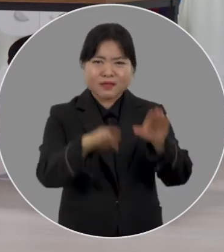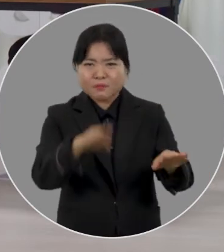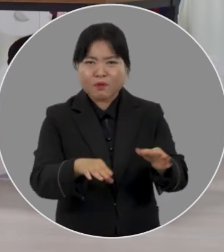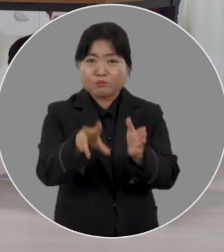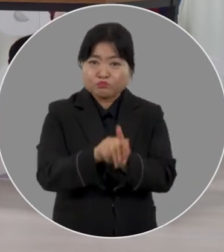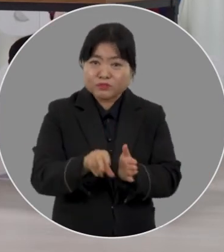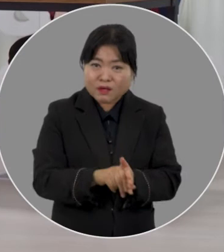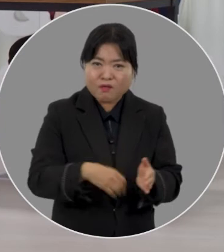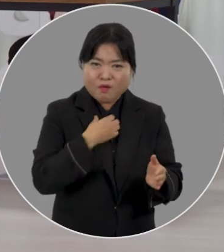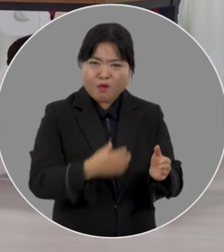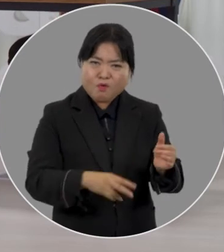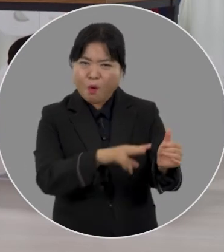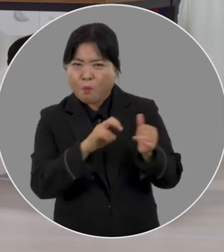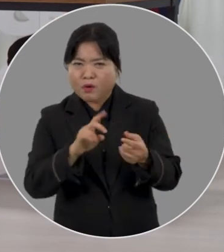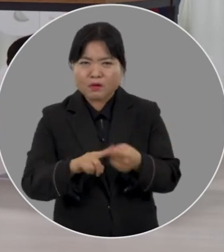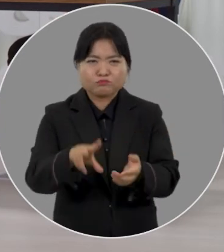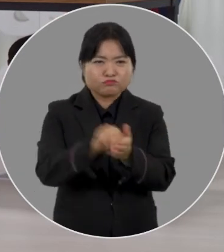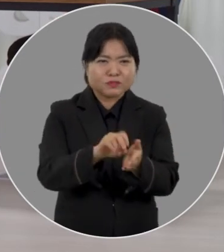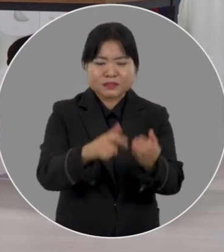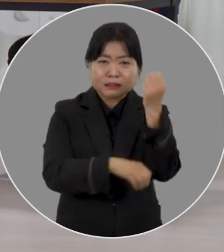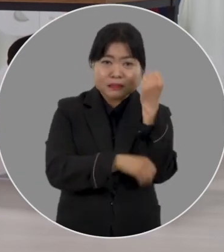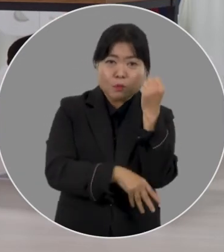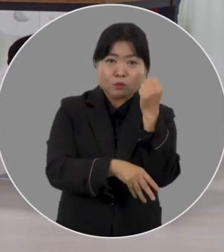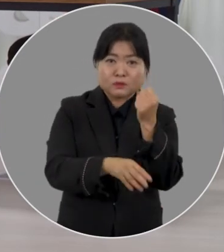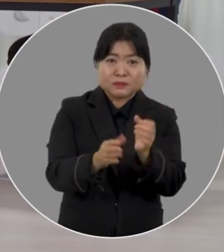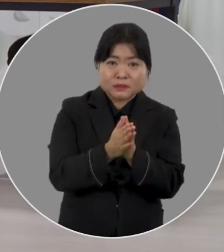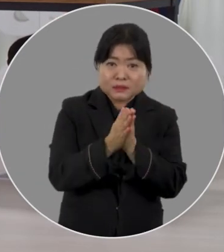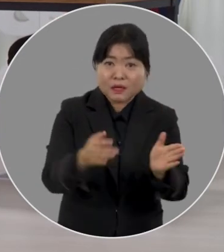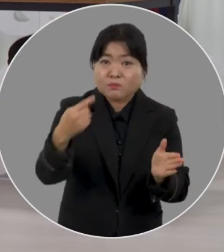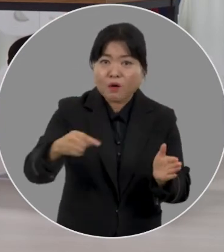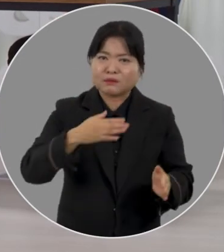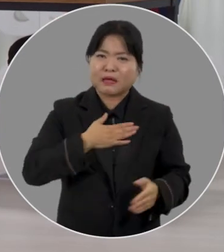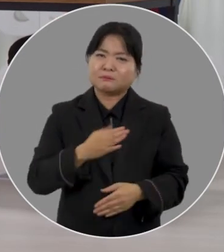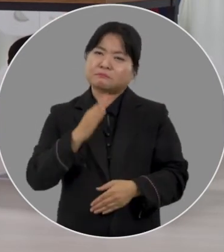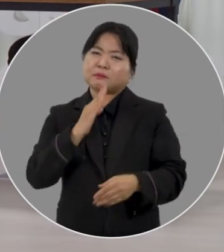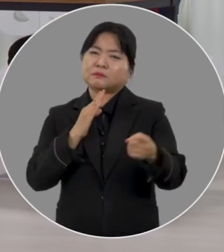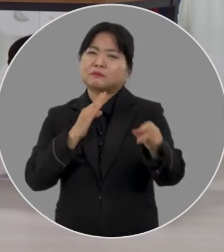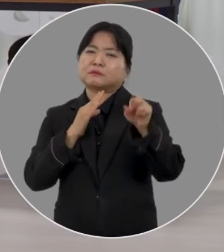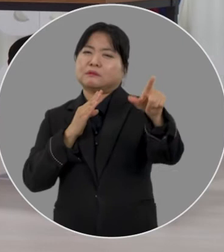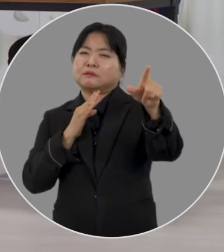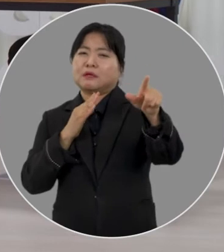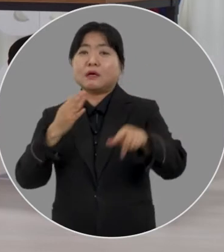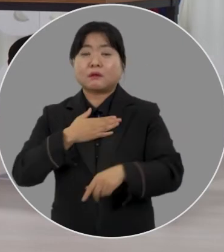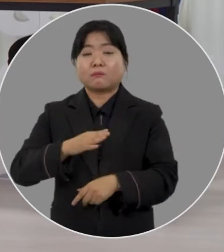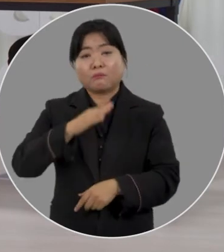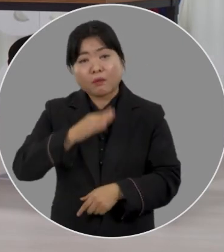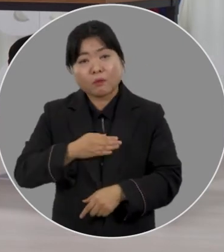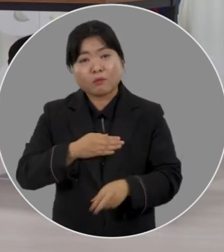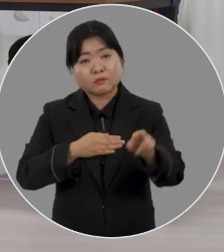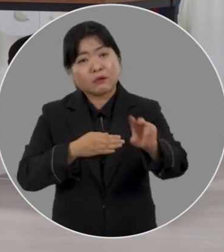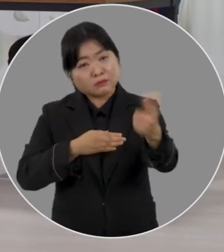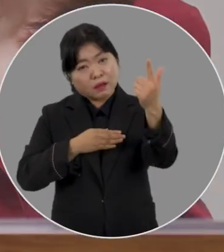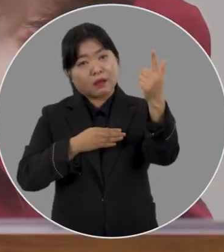이런 문제들의 어떤 기본적인 출발점은 그러니까 나는 옳고 너는 틀리다. 나는 맞고